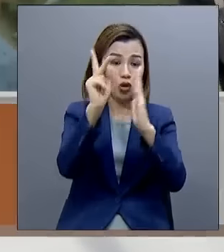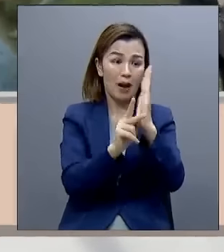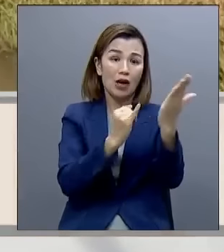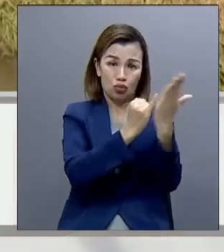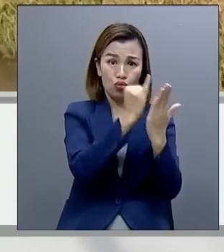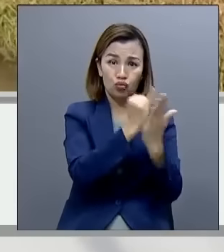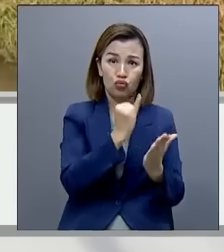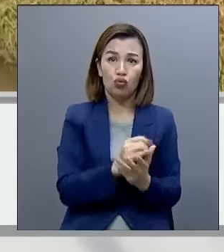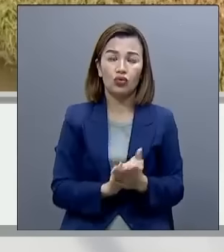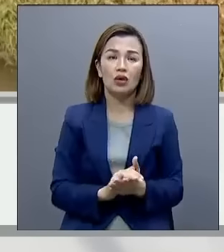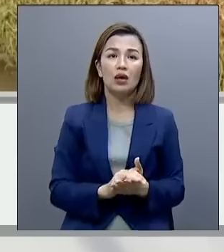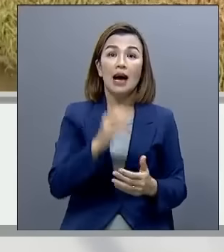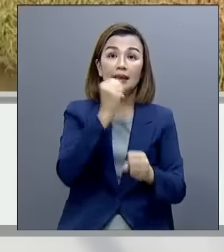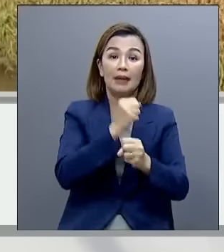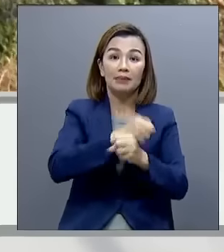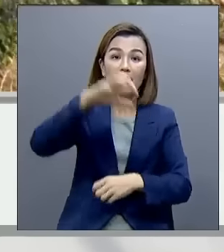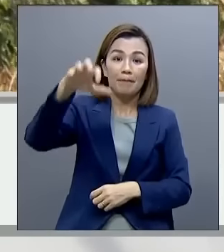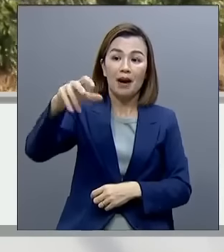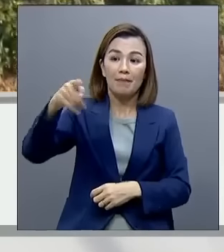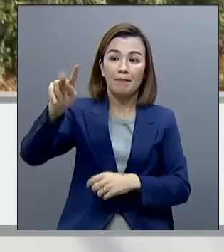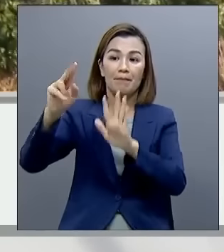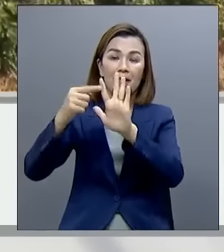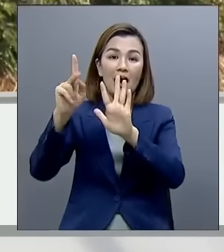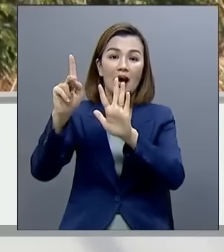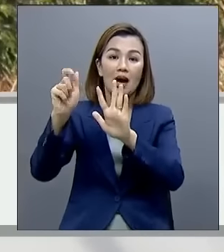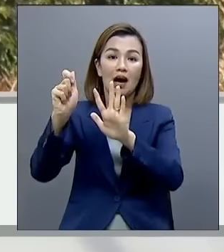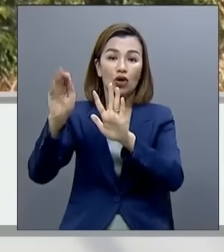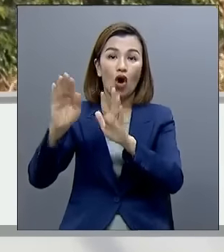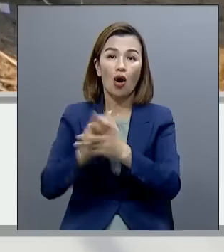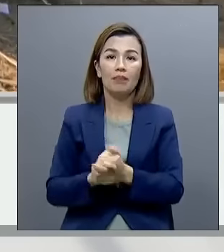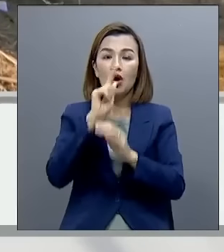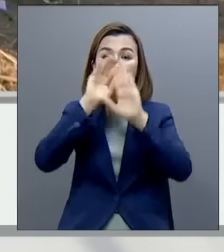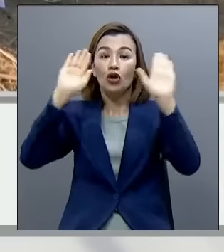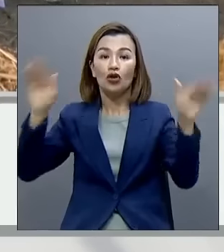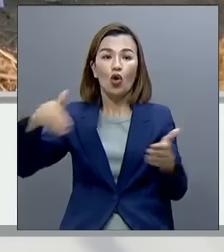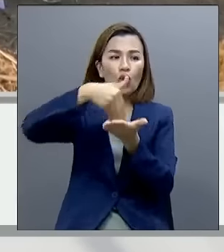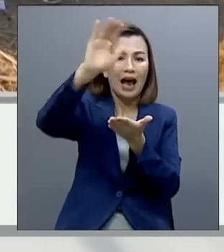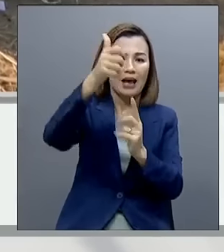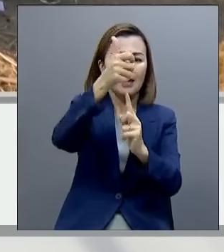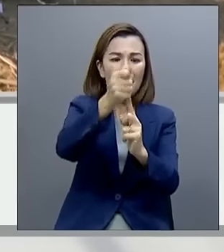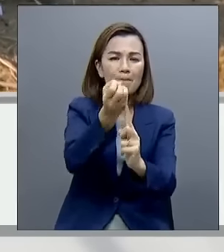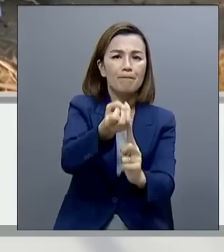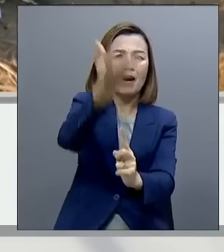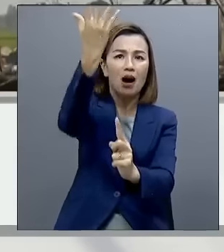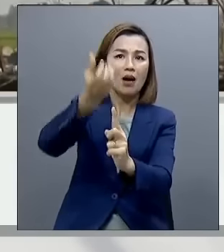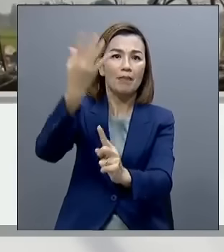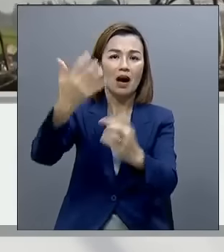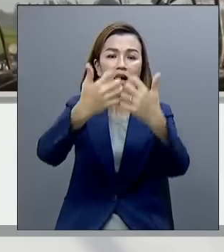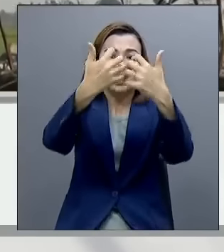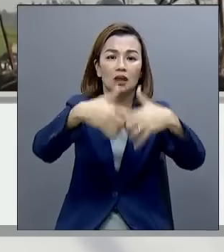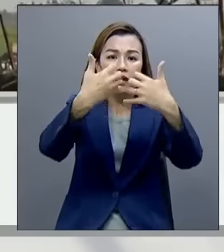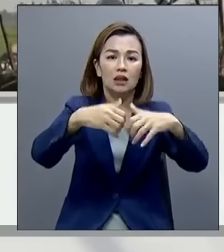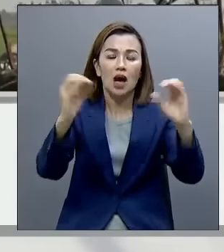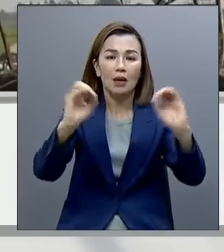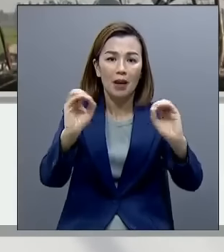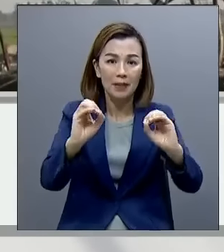ผลิตประทัดลูกบอลที่ใช้ในการไล่นกค่ะคนงานประมาณ30คนไม่มีเครื่องจักรดังนั้นนิยามมันก็ไม่เข้า